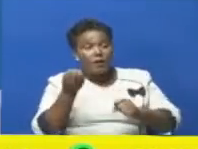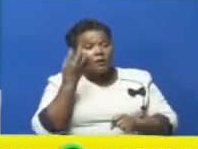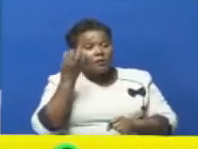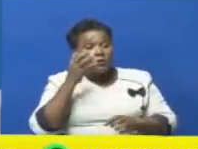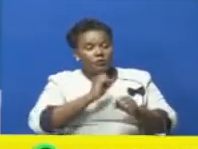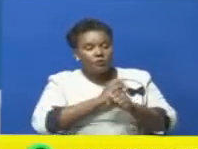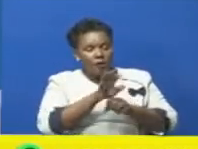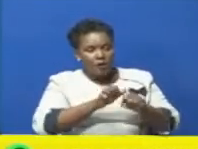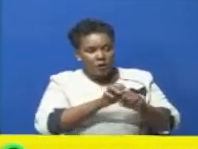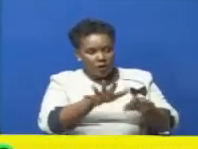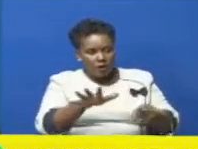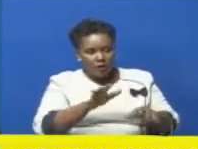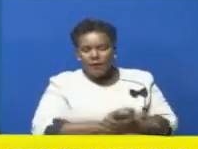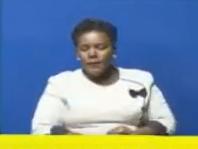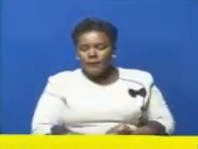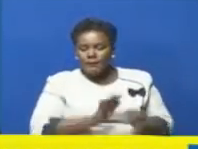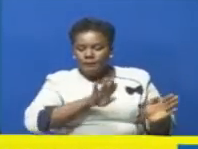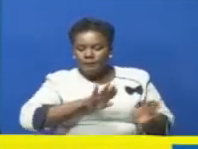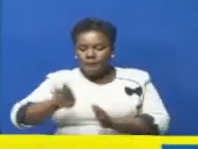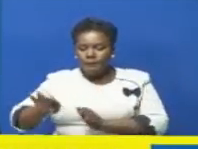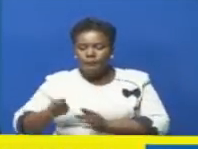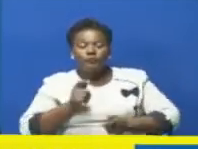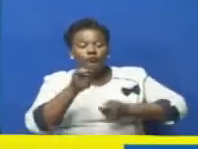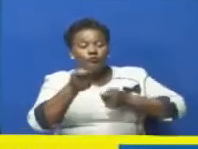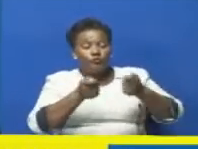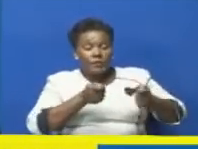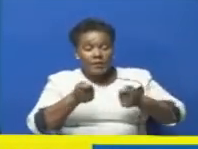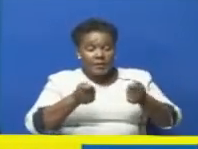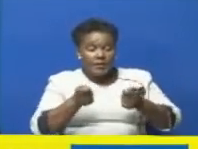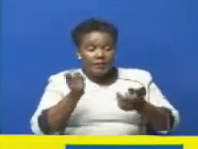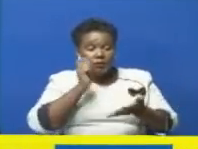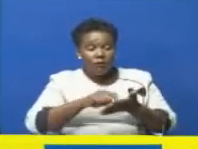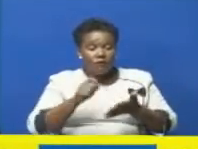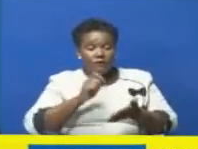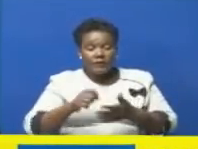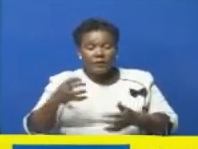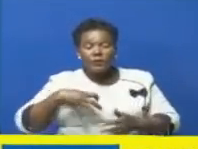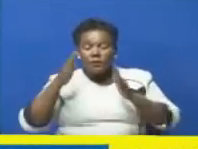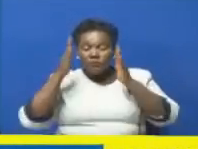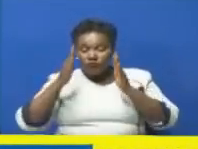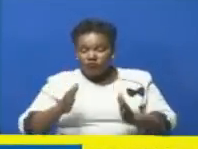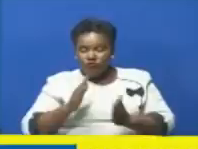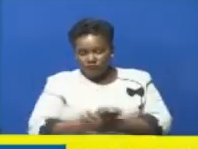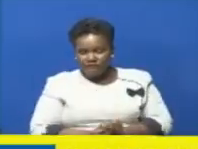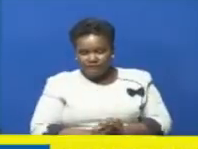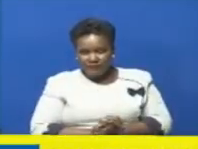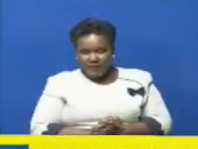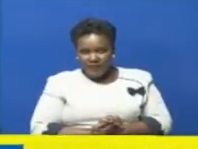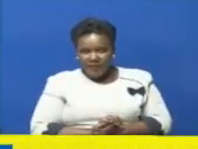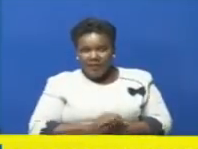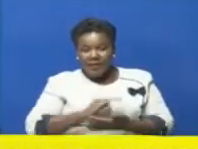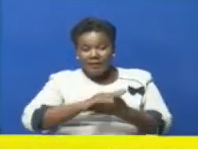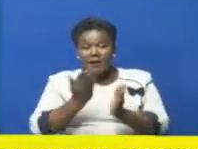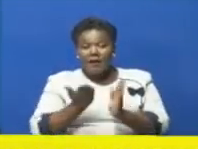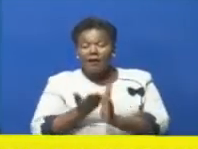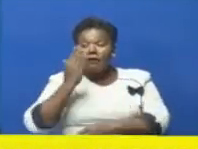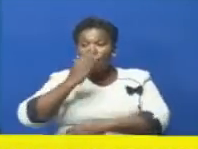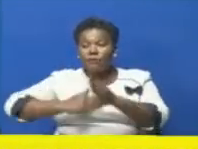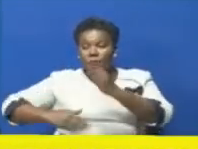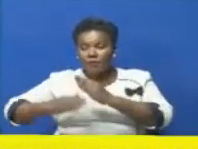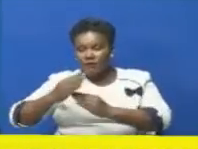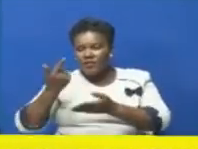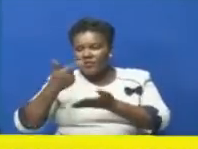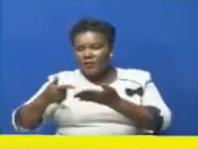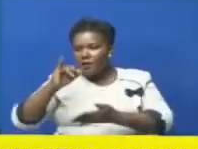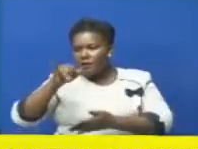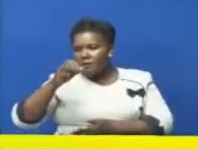wa ofisi ya waziri mkuu kitengo cha huduma kwa watu wenye ulemavu Jacob Mwinula amebainisha kuwepo kwa